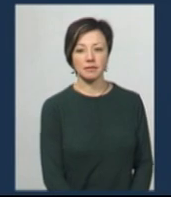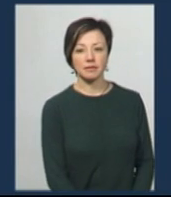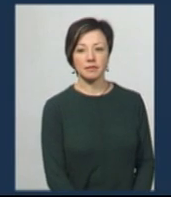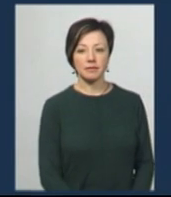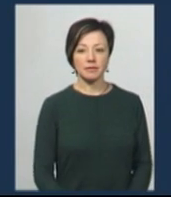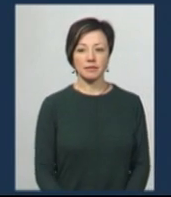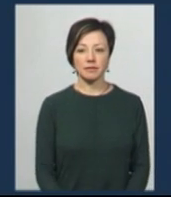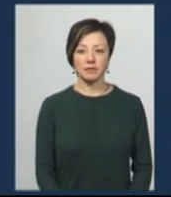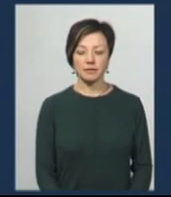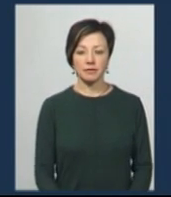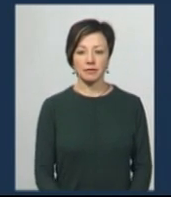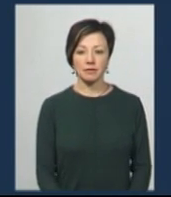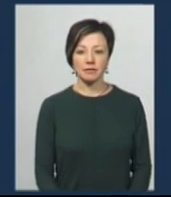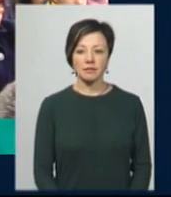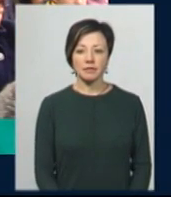Музика